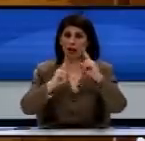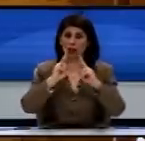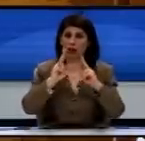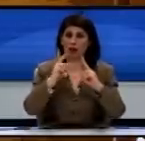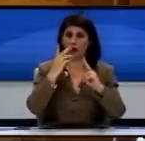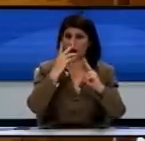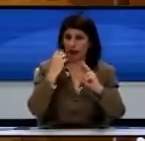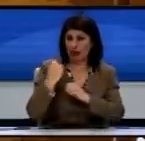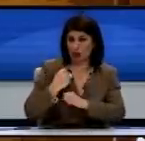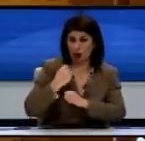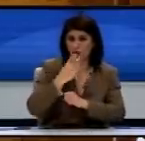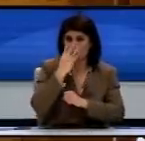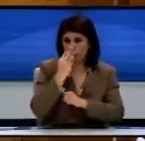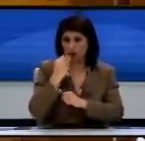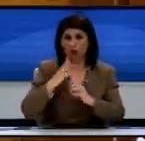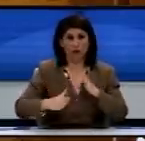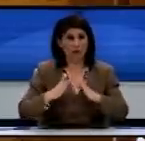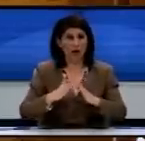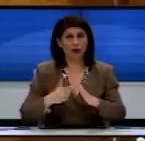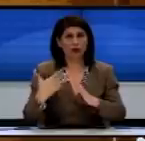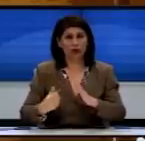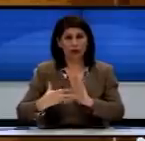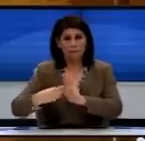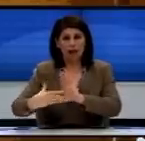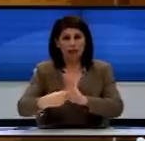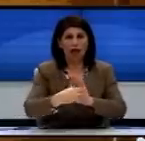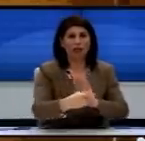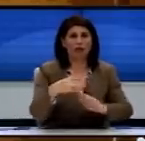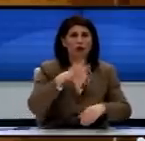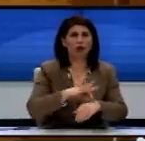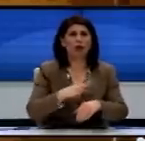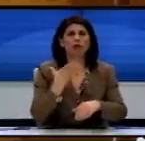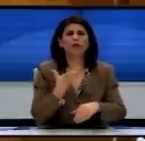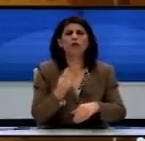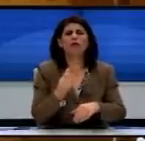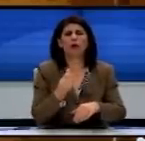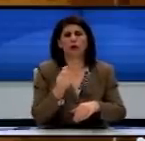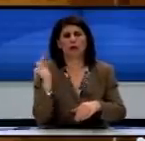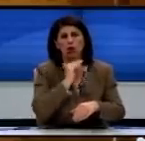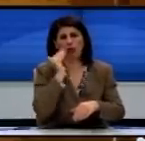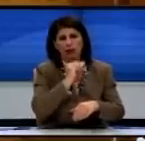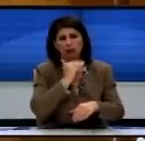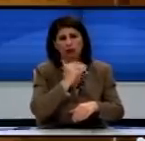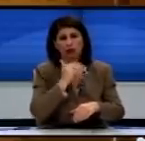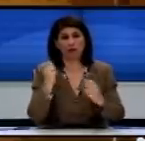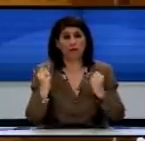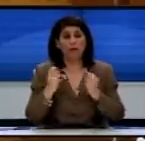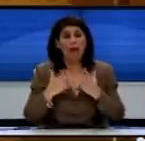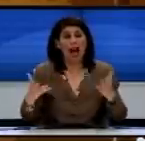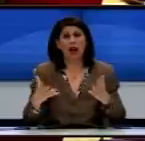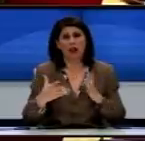του Φεβρουαρίου, του Μαρτίου, το καταχύμωνο δηλαδή, έκαναν τη μεταδοτικότητα του ιού πολύ πιο γρήγορη, πολύ πιο